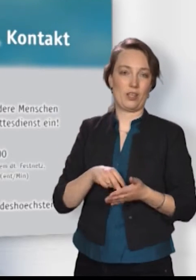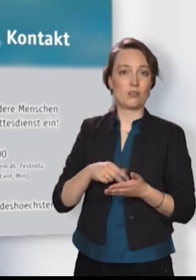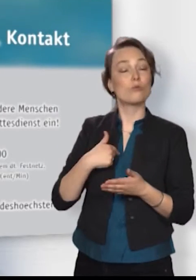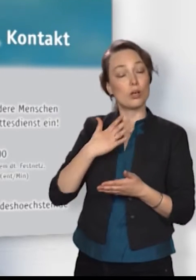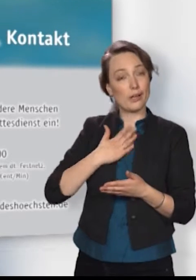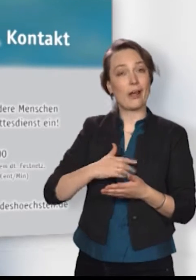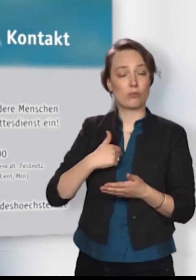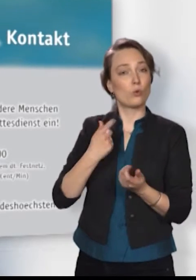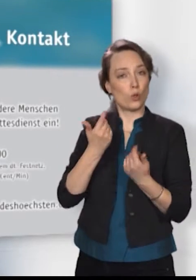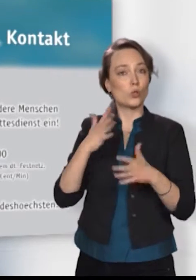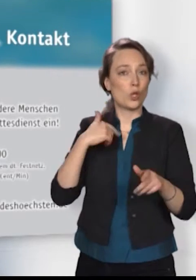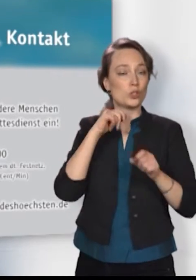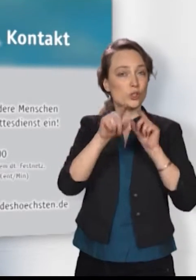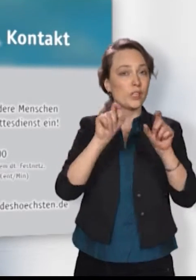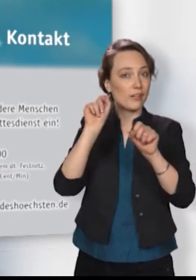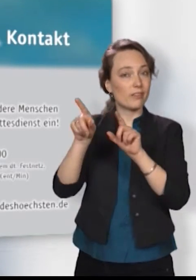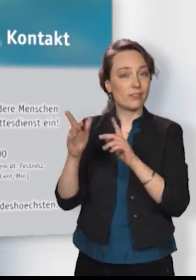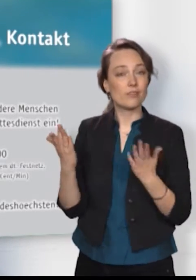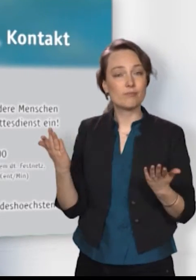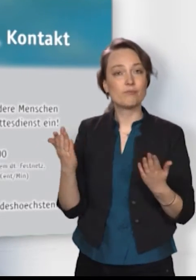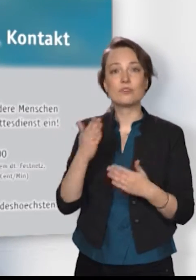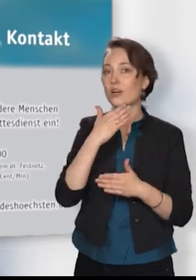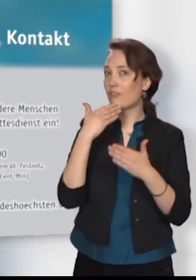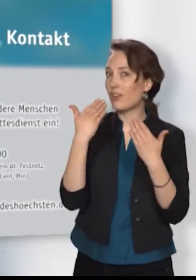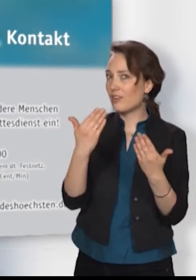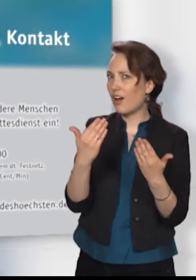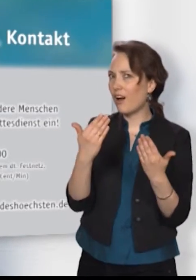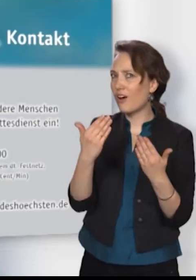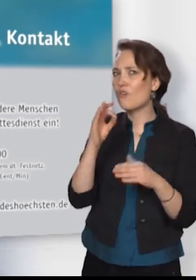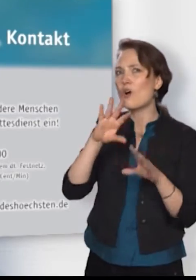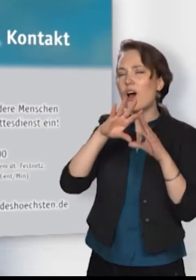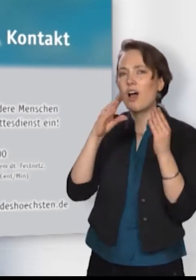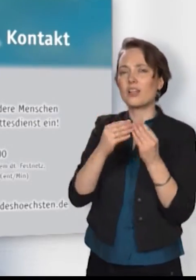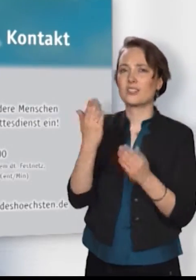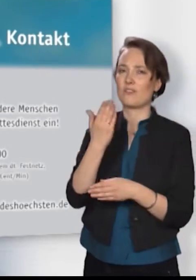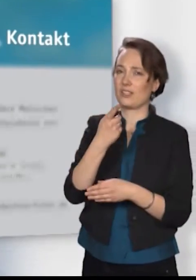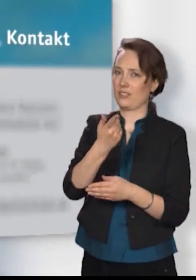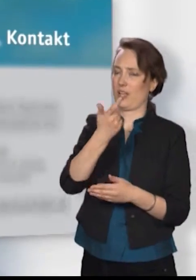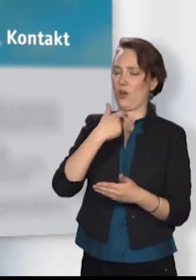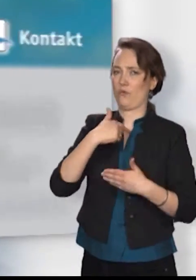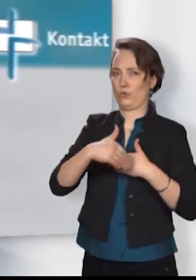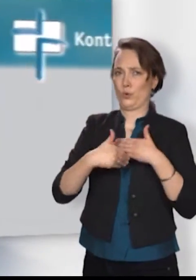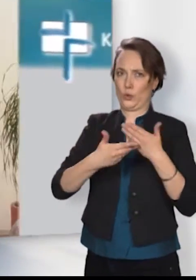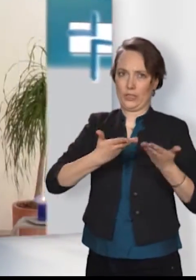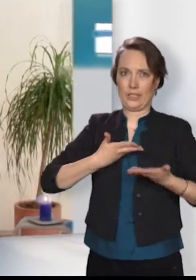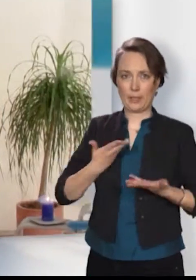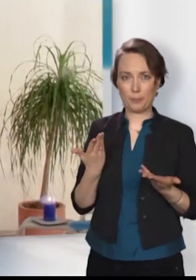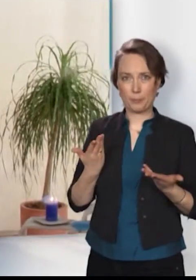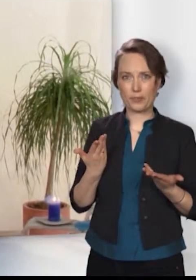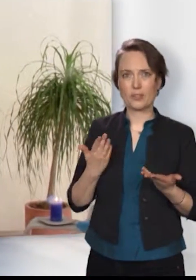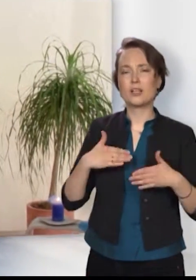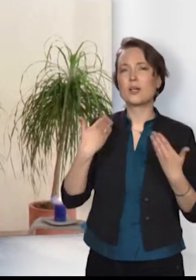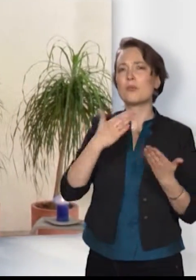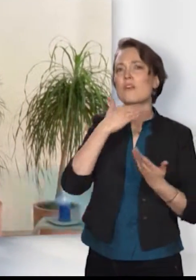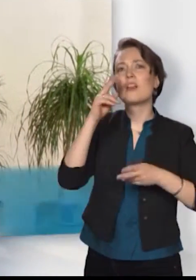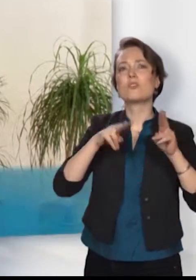zu. Herzlichen Dank für alles, was Sie uns an Unterstützung zukommen lassen. Verschiedene Möglichkeiten gibt es, dies zu tun.